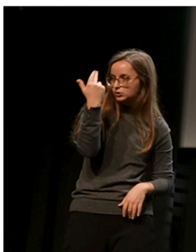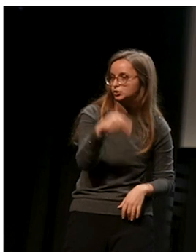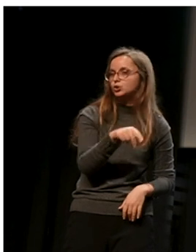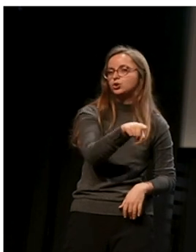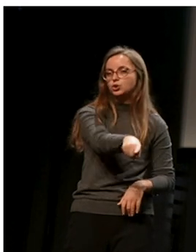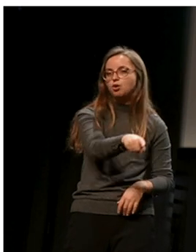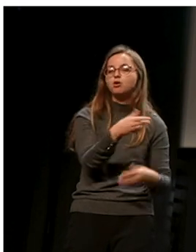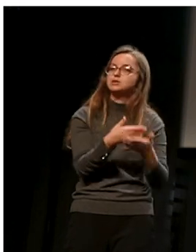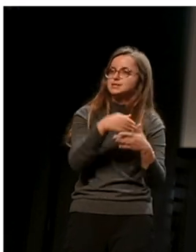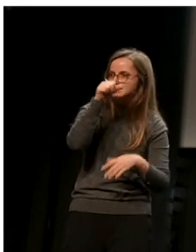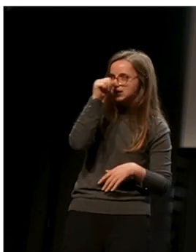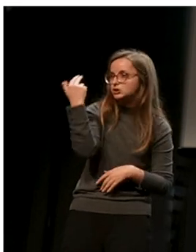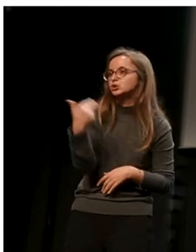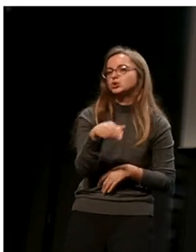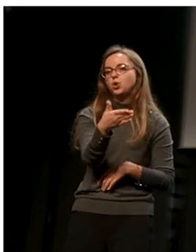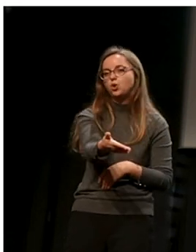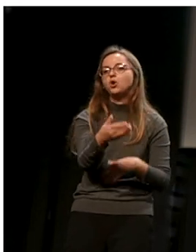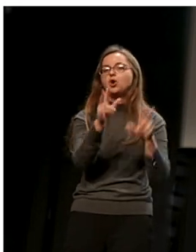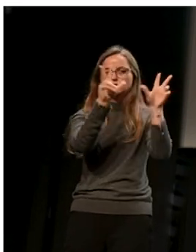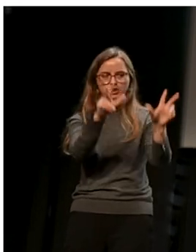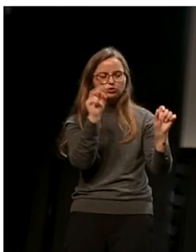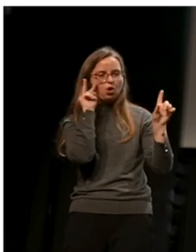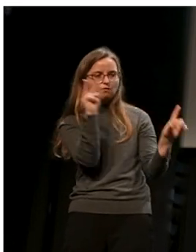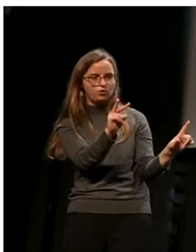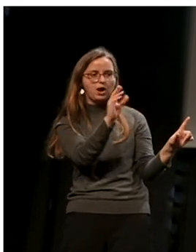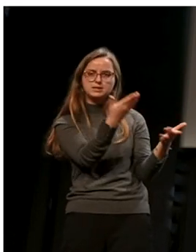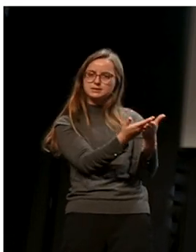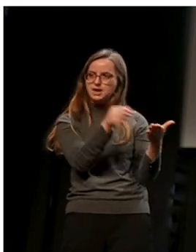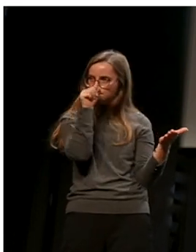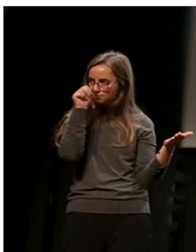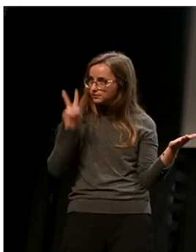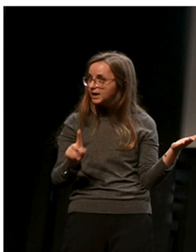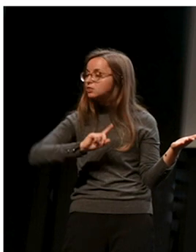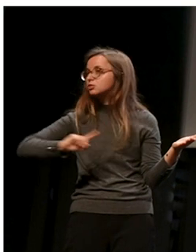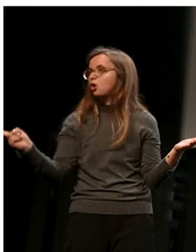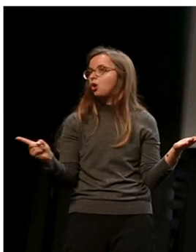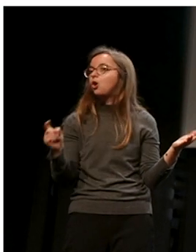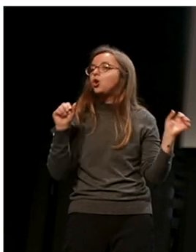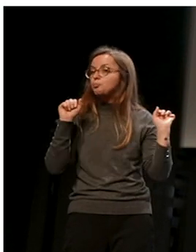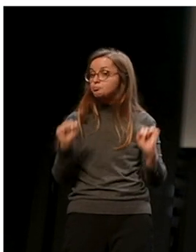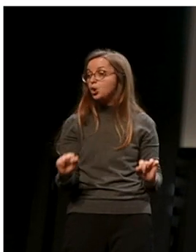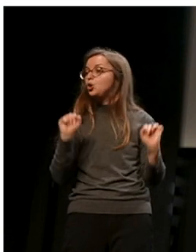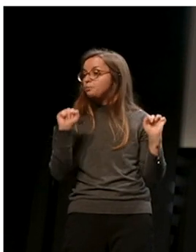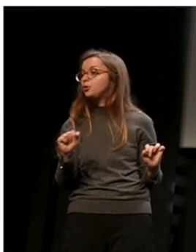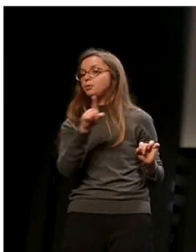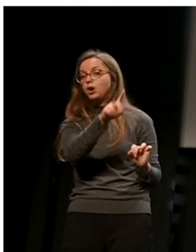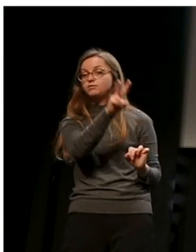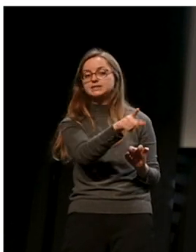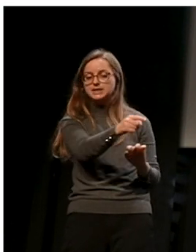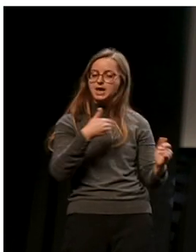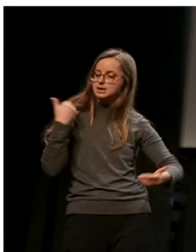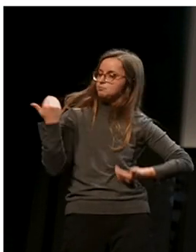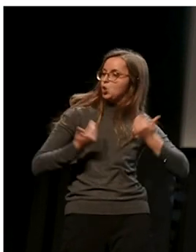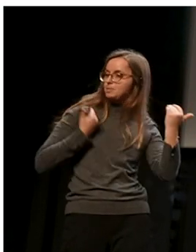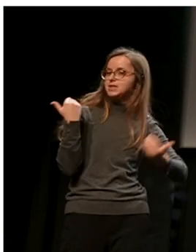Ça c'est pas la sexualité. La sexualité ça peut être ça. Mais c'est pas ça. Ça, c'est des acteurs, c'est des gens, il y a du montage, etc.